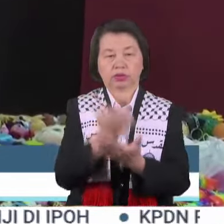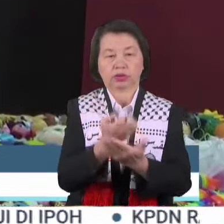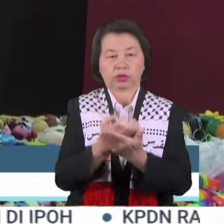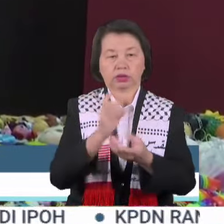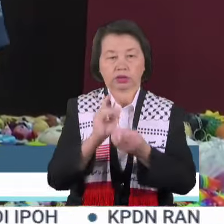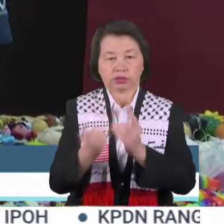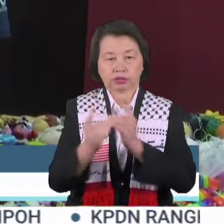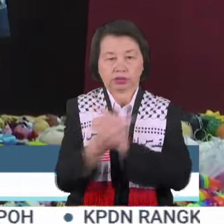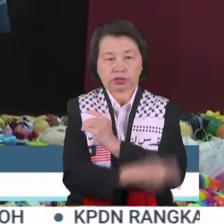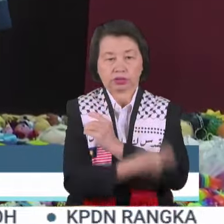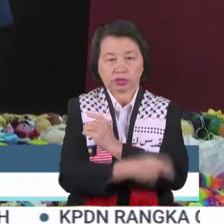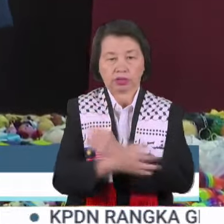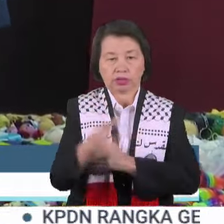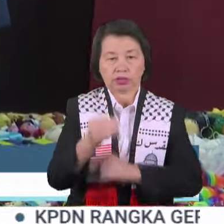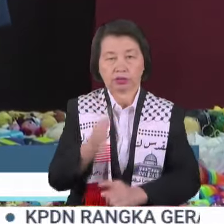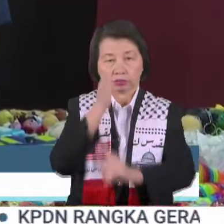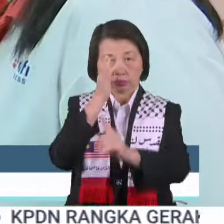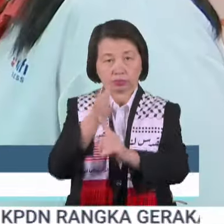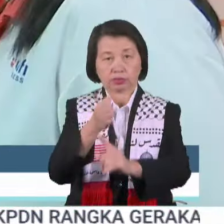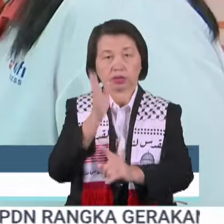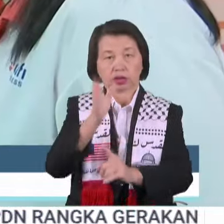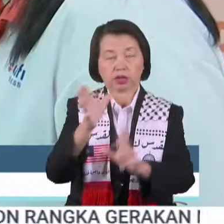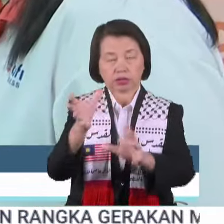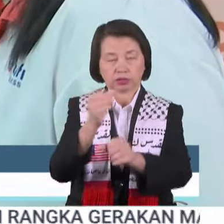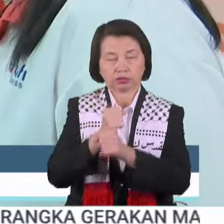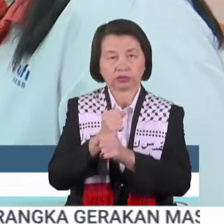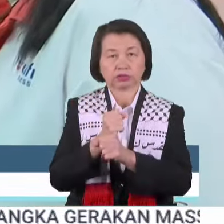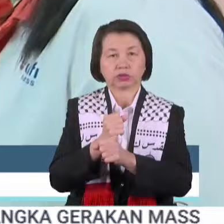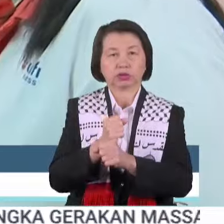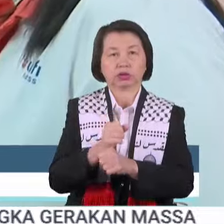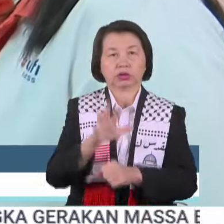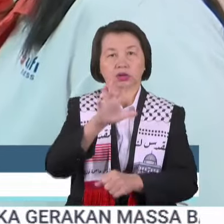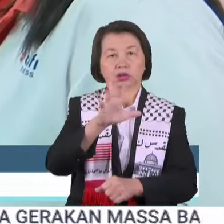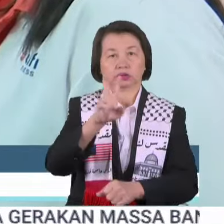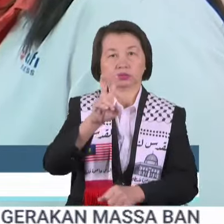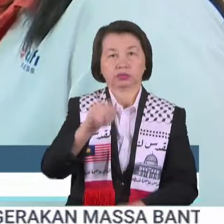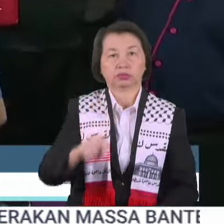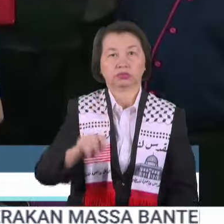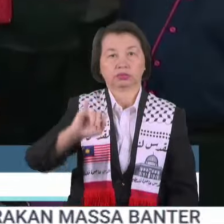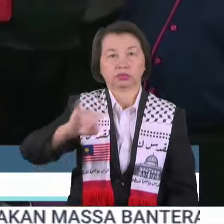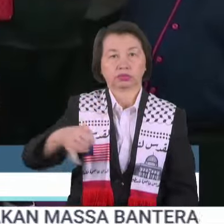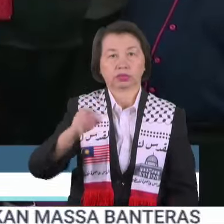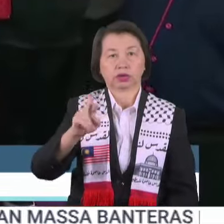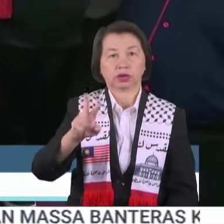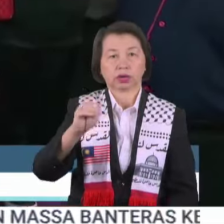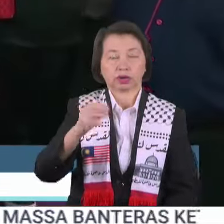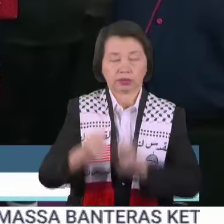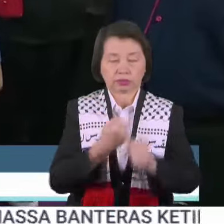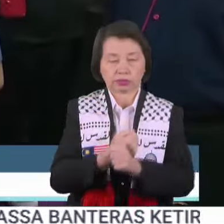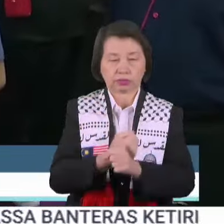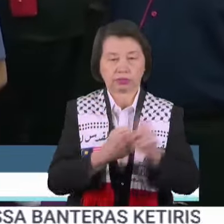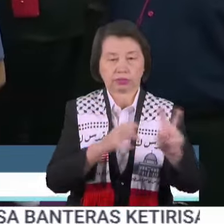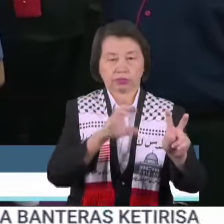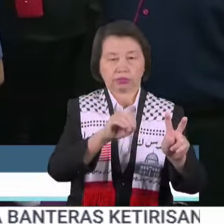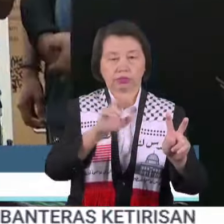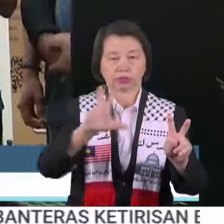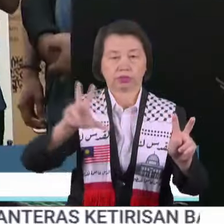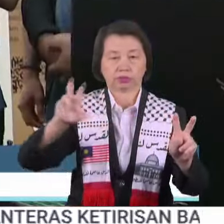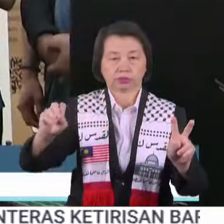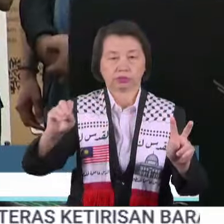digital negeri. Selain menyasarkan, e-dagang mencapai penjanaan RM52.8 juta menjelang